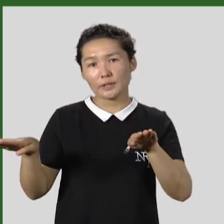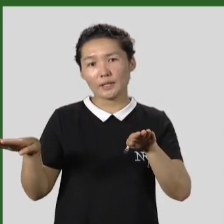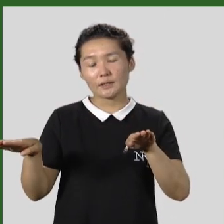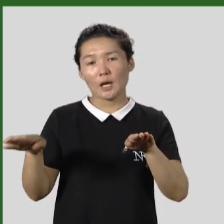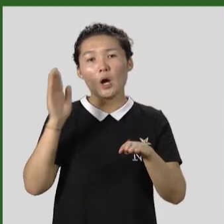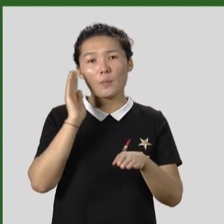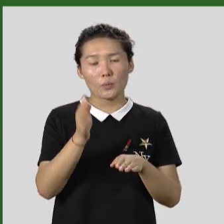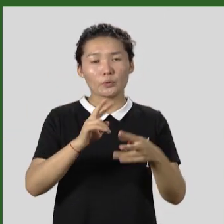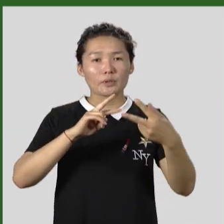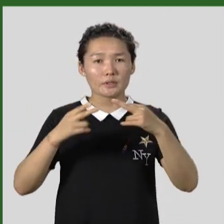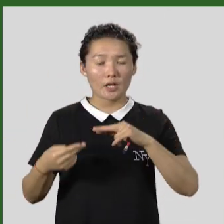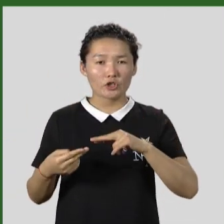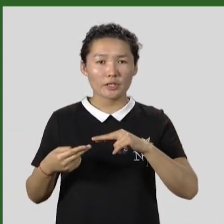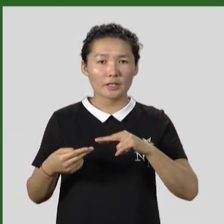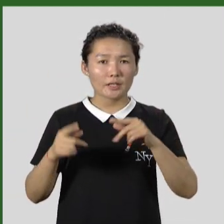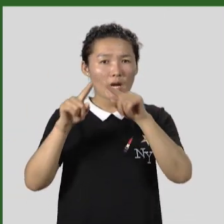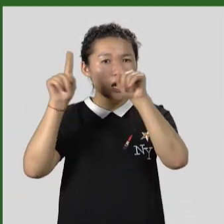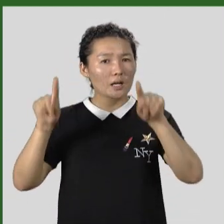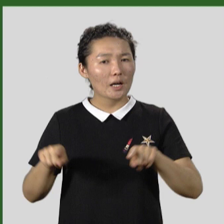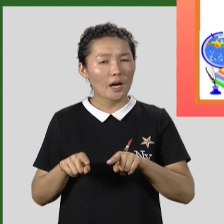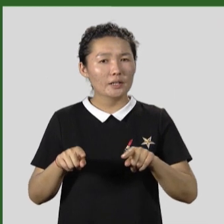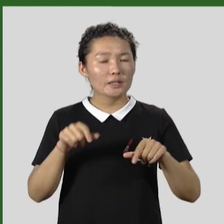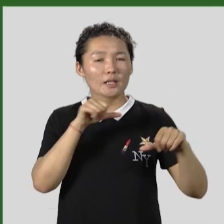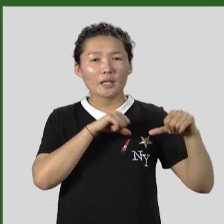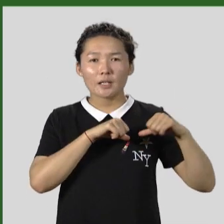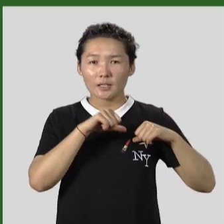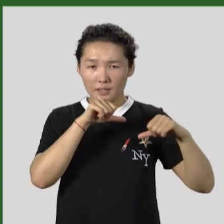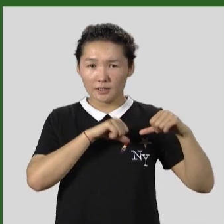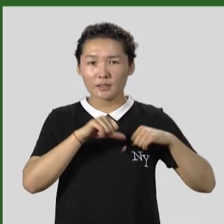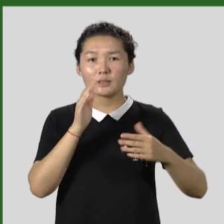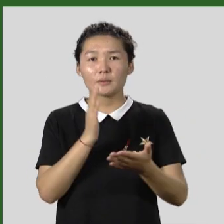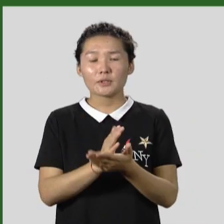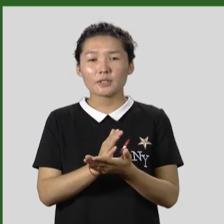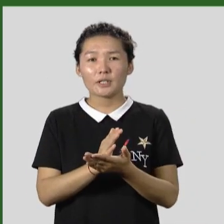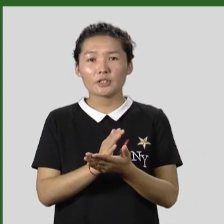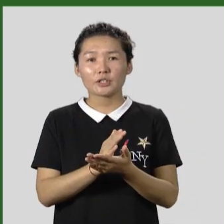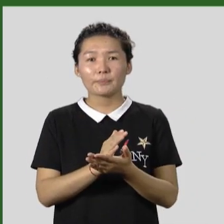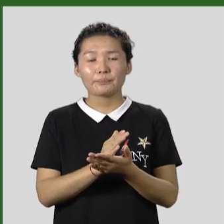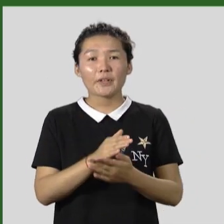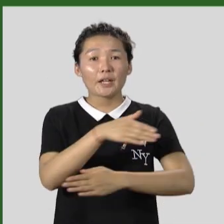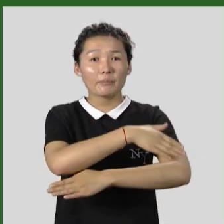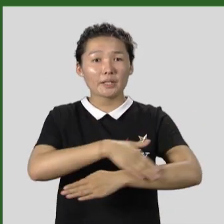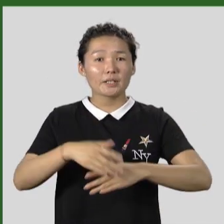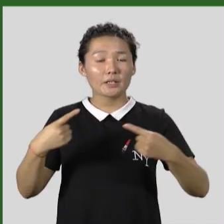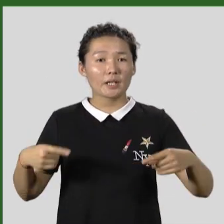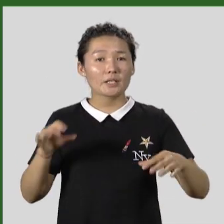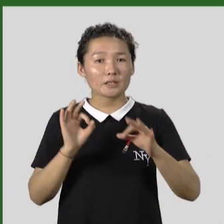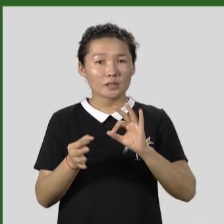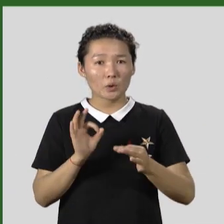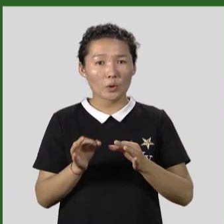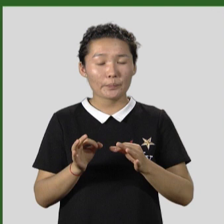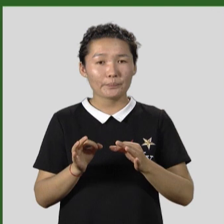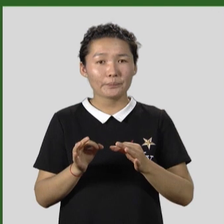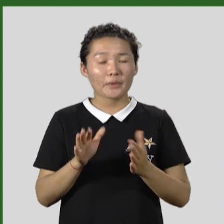искажения. Карты вовсе не безгрешны и в пределах разных норм нарушают верность